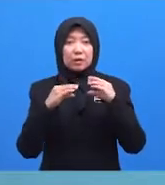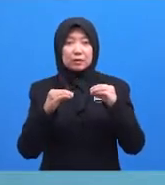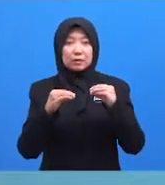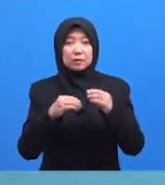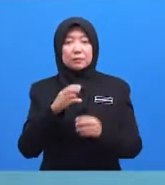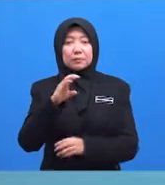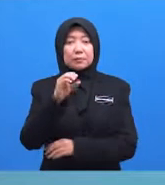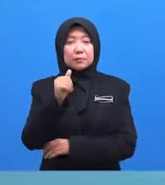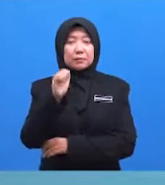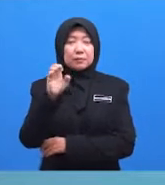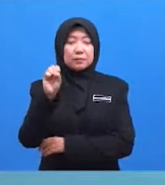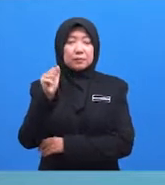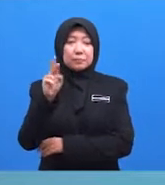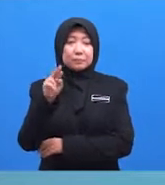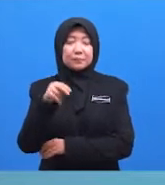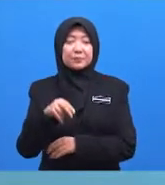ialah Caesar salad.